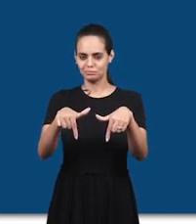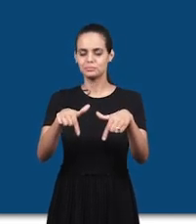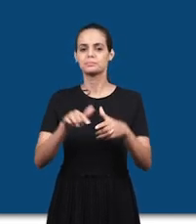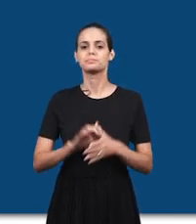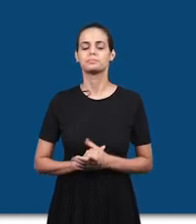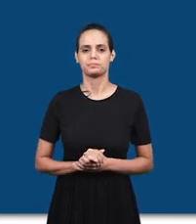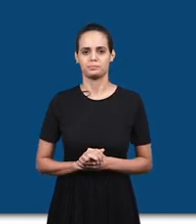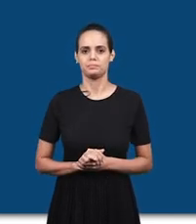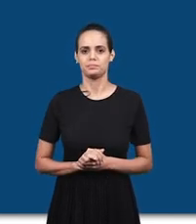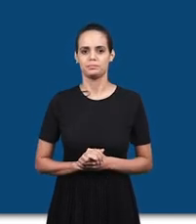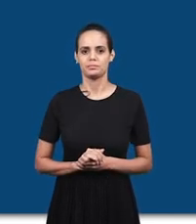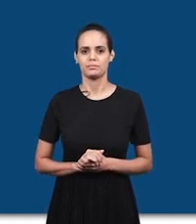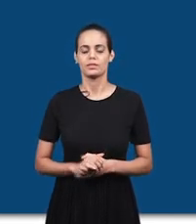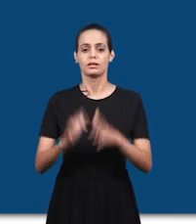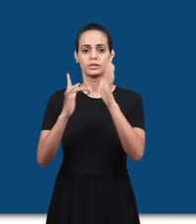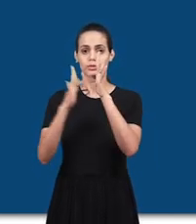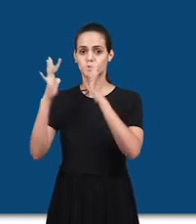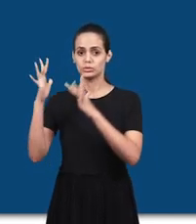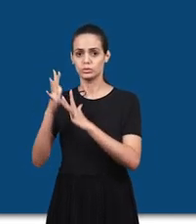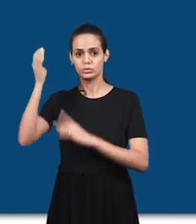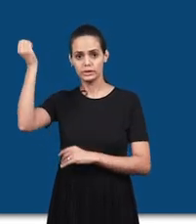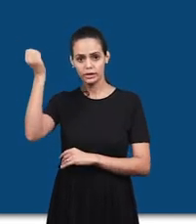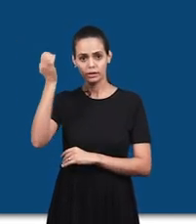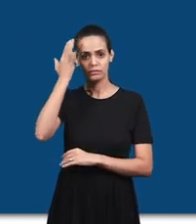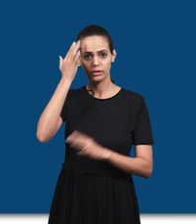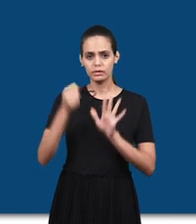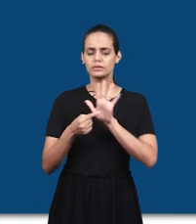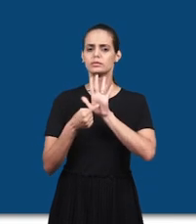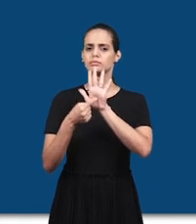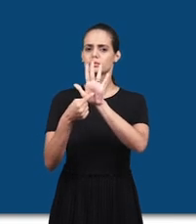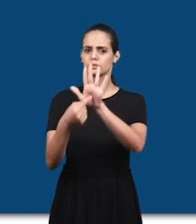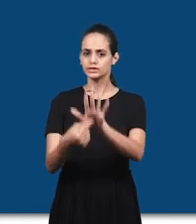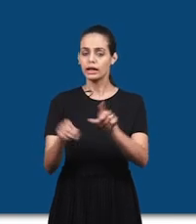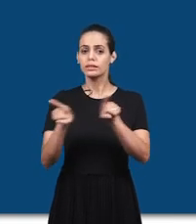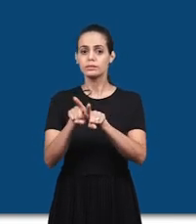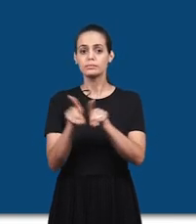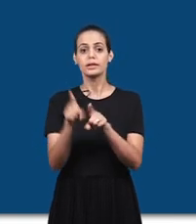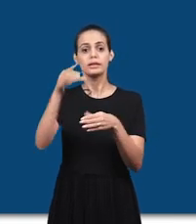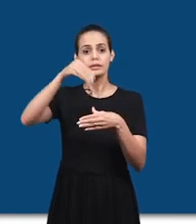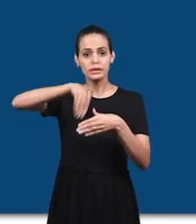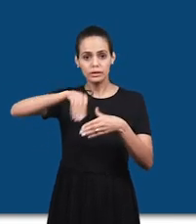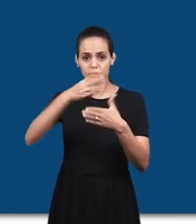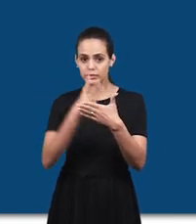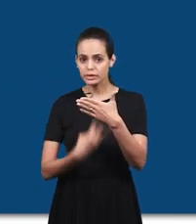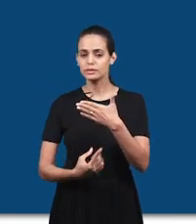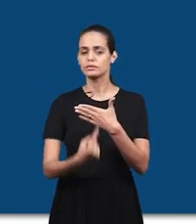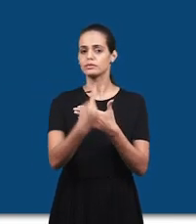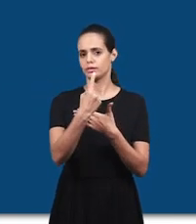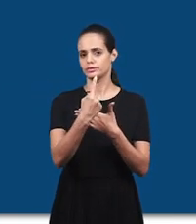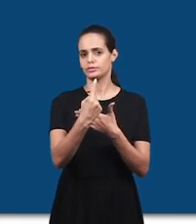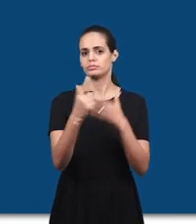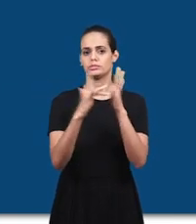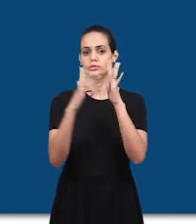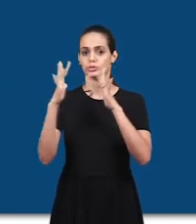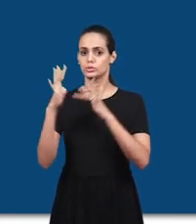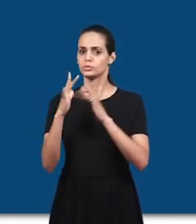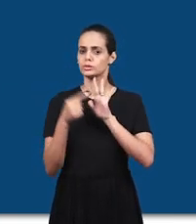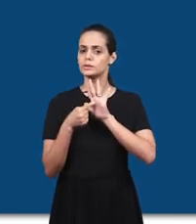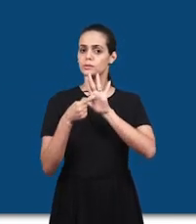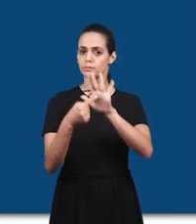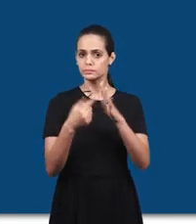да? Как Иисус открывается даже в Троице, когда